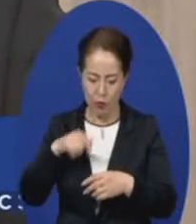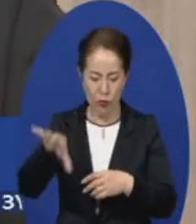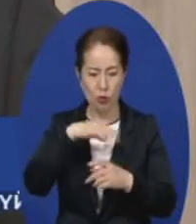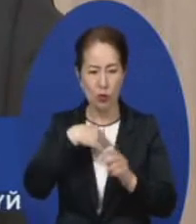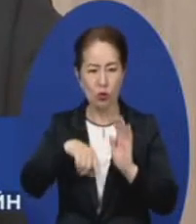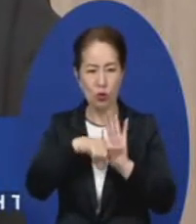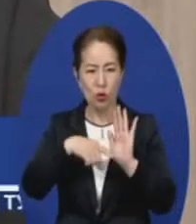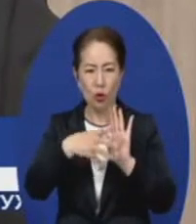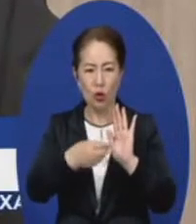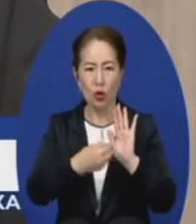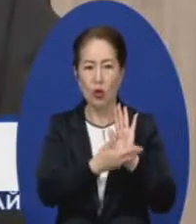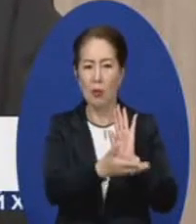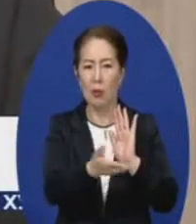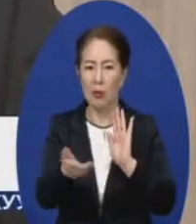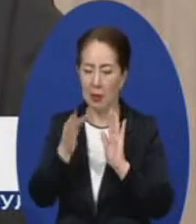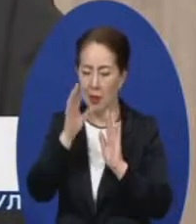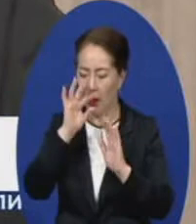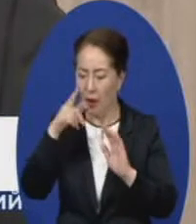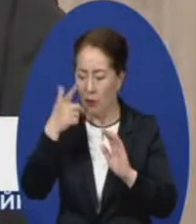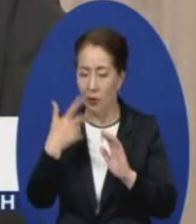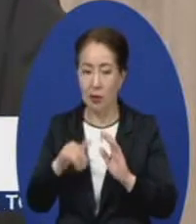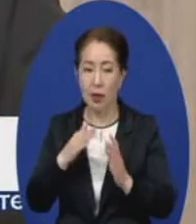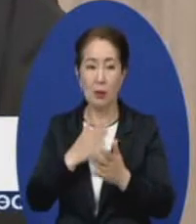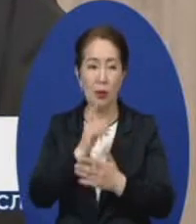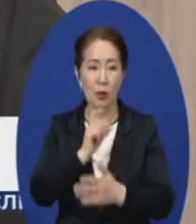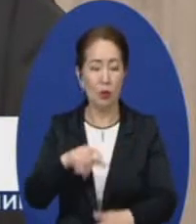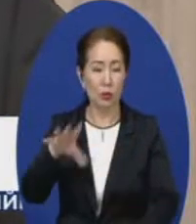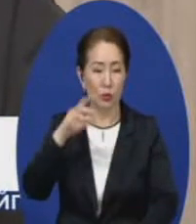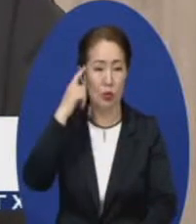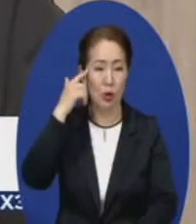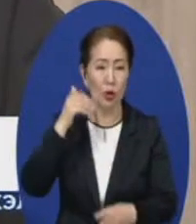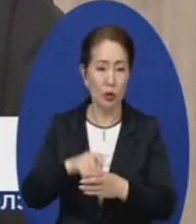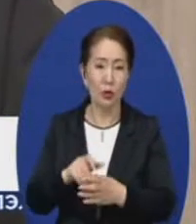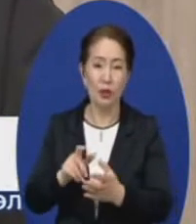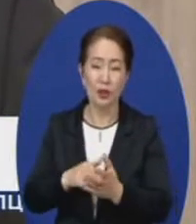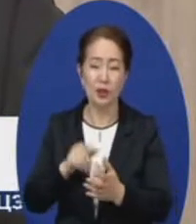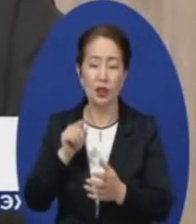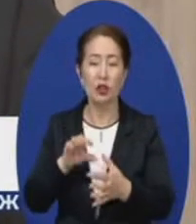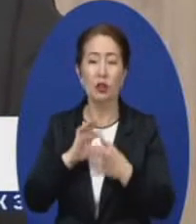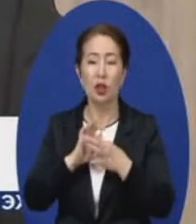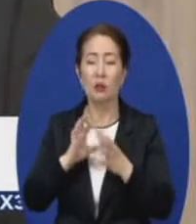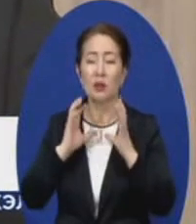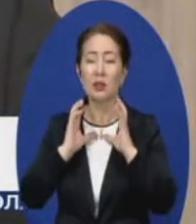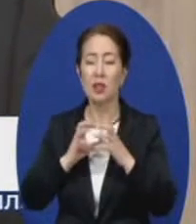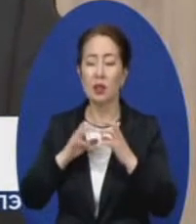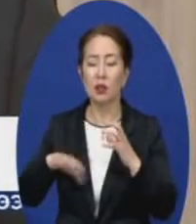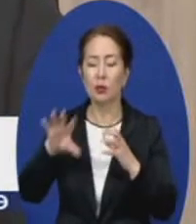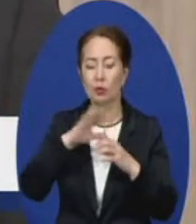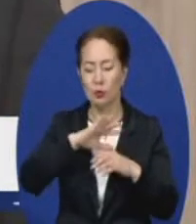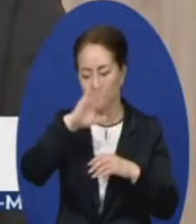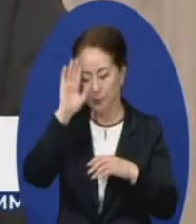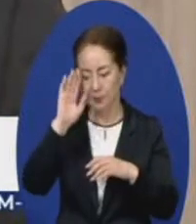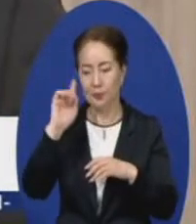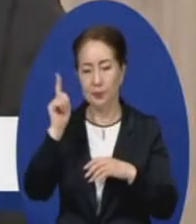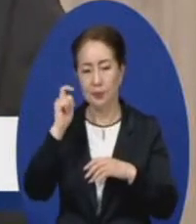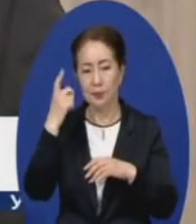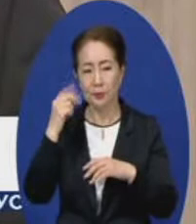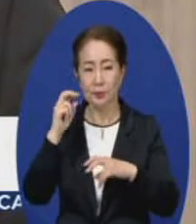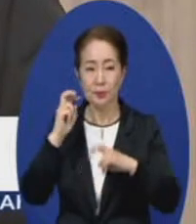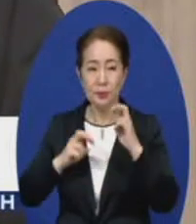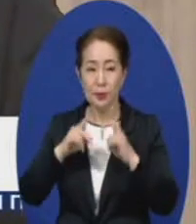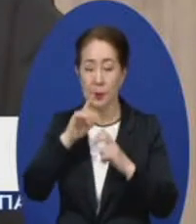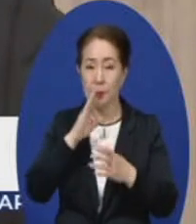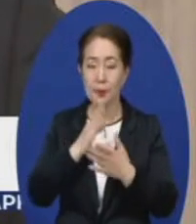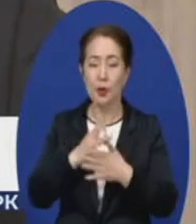сөрөг нөлөөлөл байдс одоо юм аюул ирж байгаа гэдгийг хүмүүс болон ойлгох хэрэгтэй болсон байна. Тэр энэтэй холбоотойгоор дэлхийд одоо наад зах нь дулаан юм өрчим хүчийг